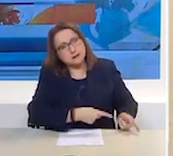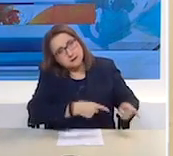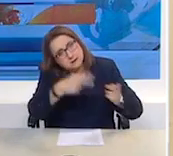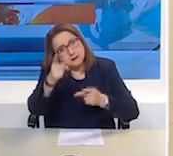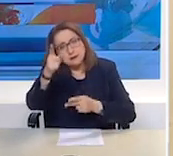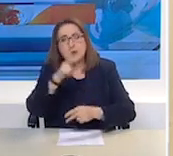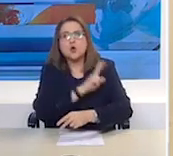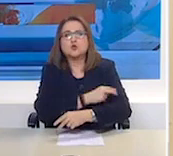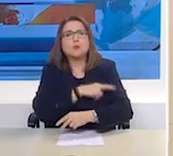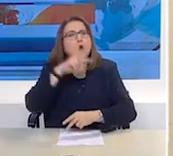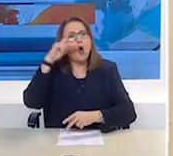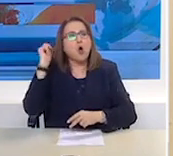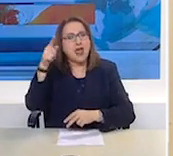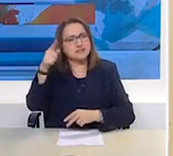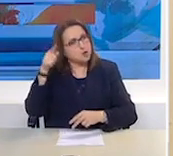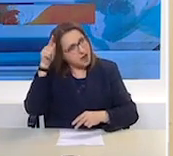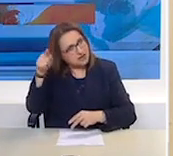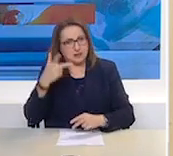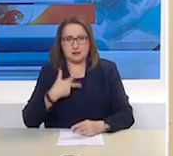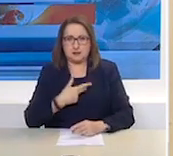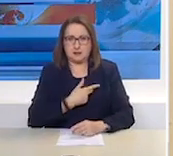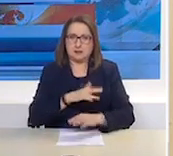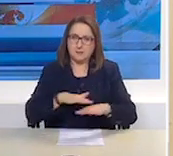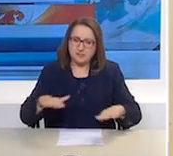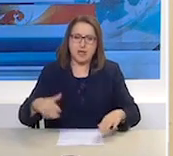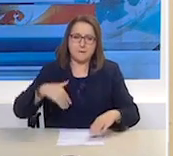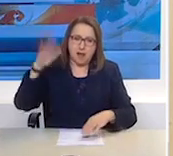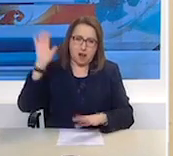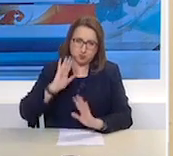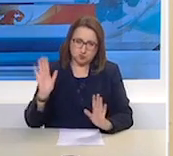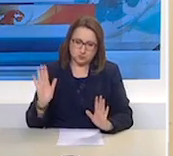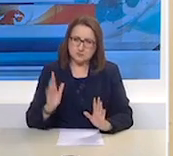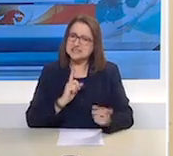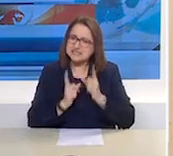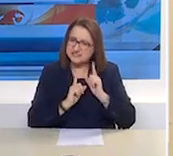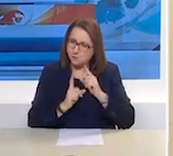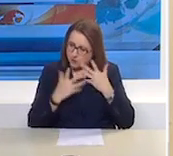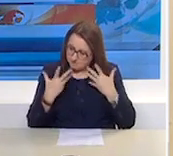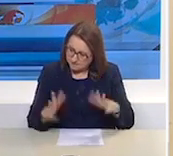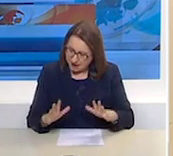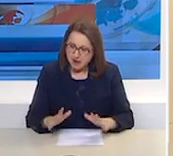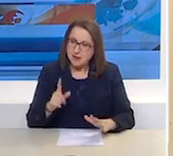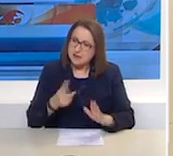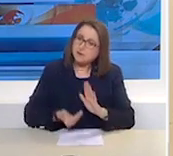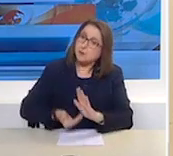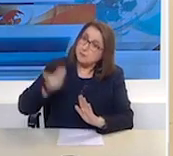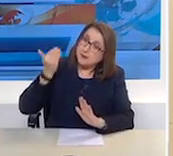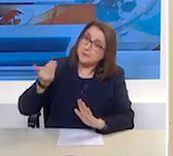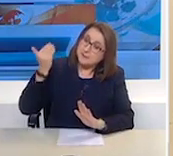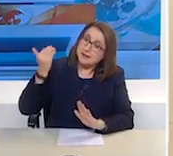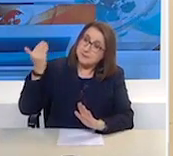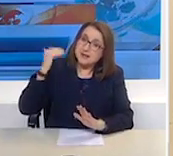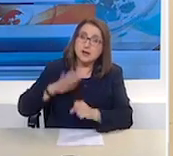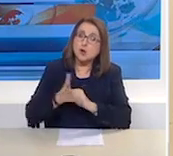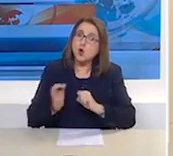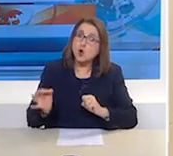επέμβασης αντιμετωπίζονται από το ΟΝΑΣΙΟ Καρδιοχειρουργικό Κέντρο. Και μάλιστα αυτό γινόταν και πριν την περίοδο